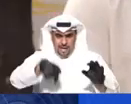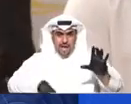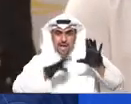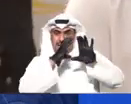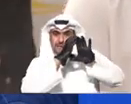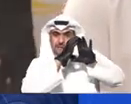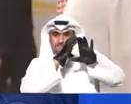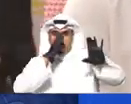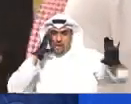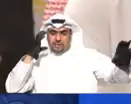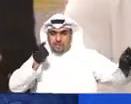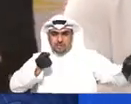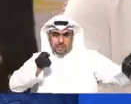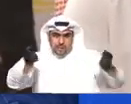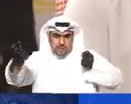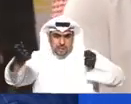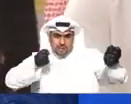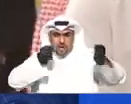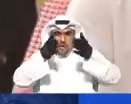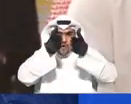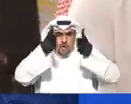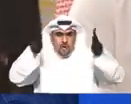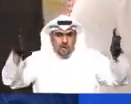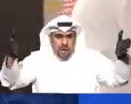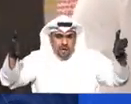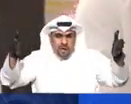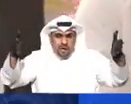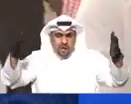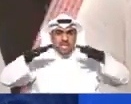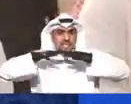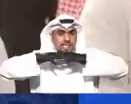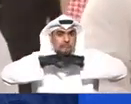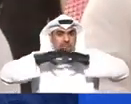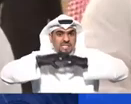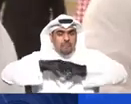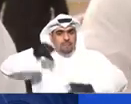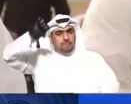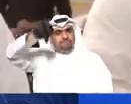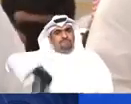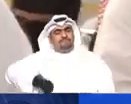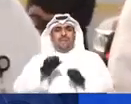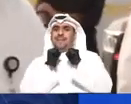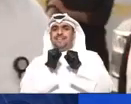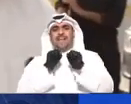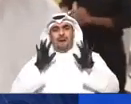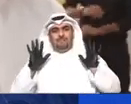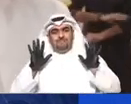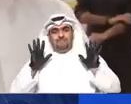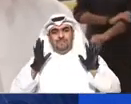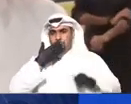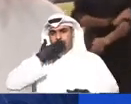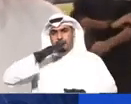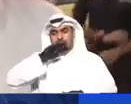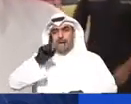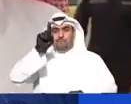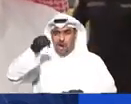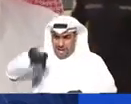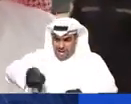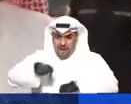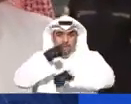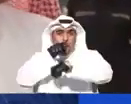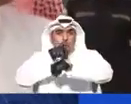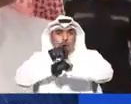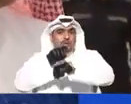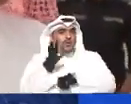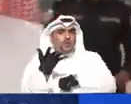المناطق المزدحمة، يكون هدوء عام، حتى الاخوان يعني راح تشوف حتى الاخوان في وزارة الاشغال في المشاريع، بعض المشاريع